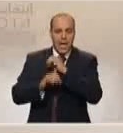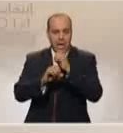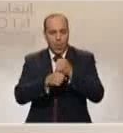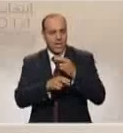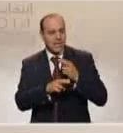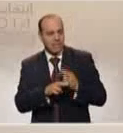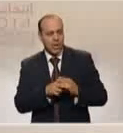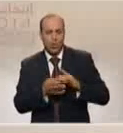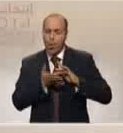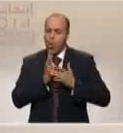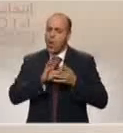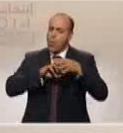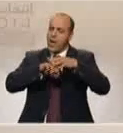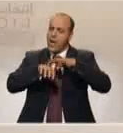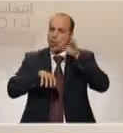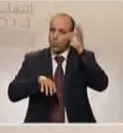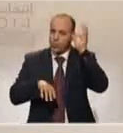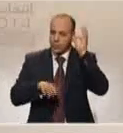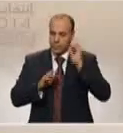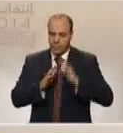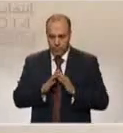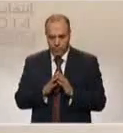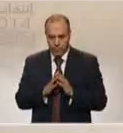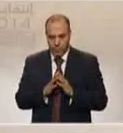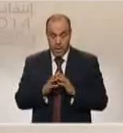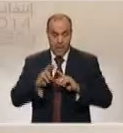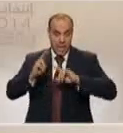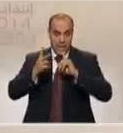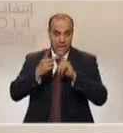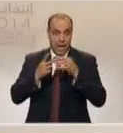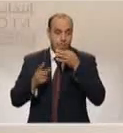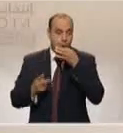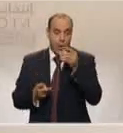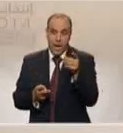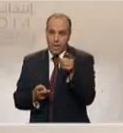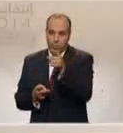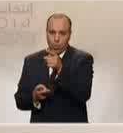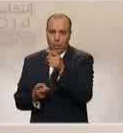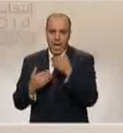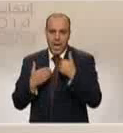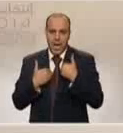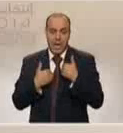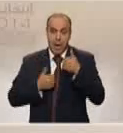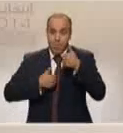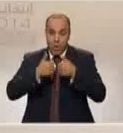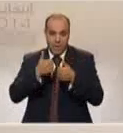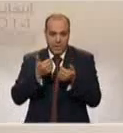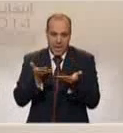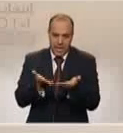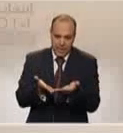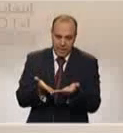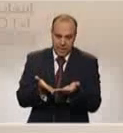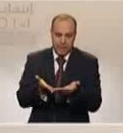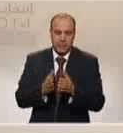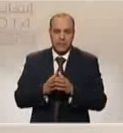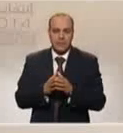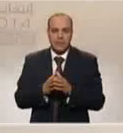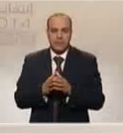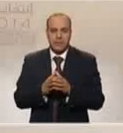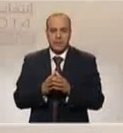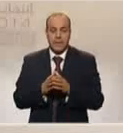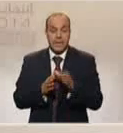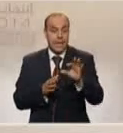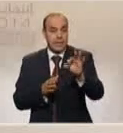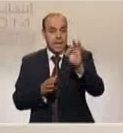وصفاقس وفي كل ولايات الجمهوريه الحاجه الثانيه نحب نقوللكم عليها ان المنافسه هذه هي